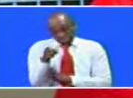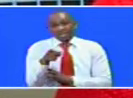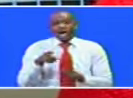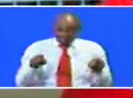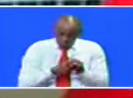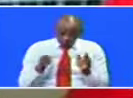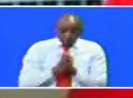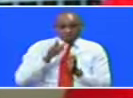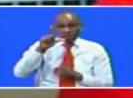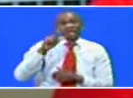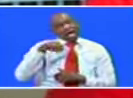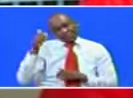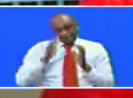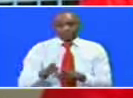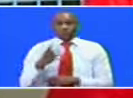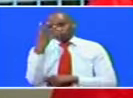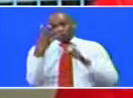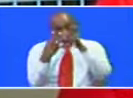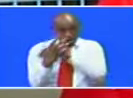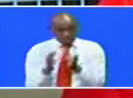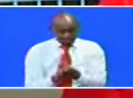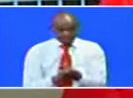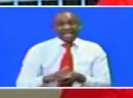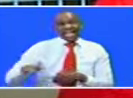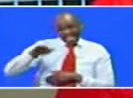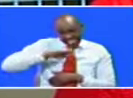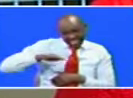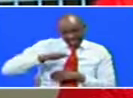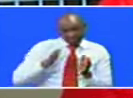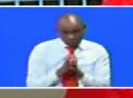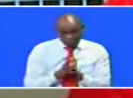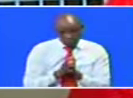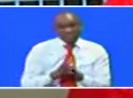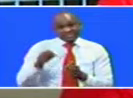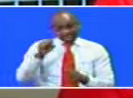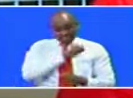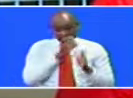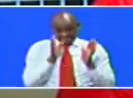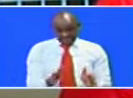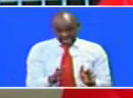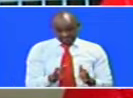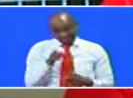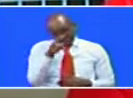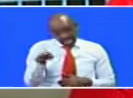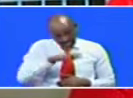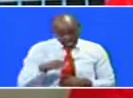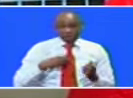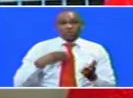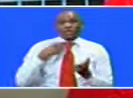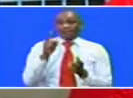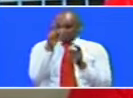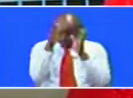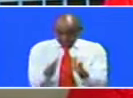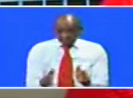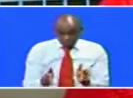Livingstone Talel katika kinyang'anyiro hicho. Vile vile katika kinyang'anyiro cha seneti tunaye Onesmus Kipchumba